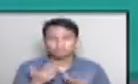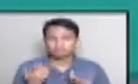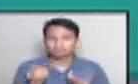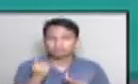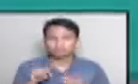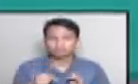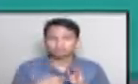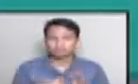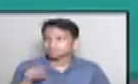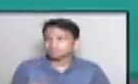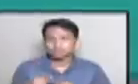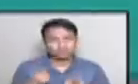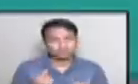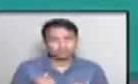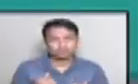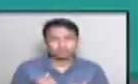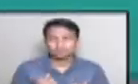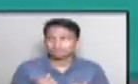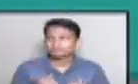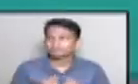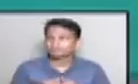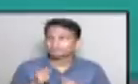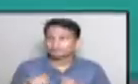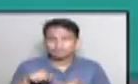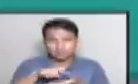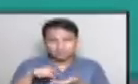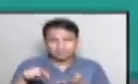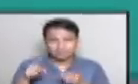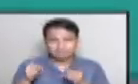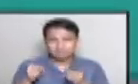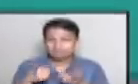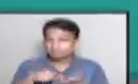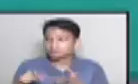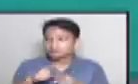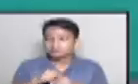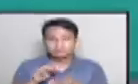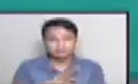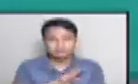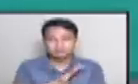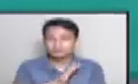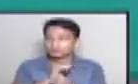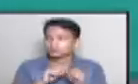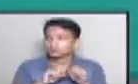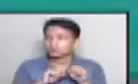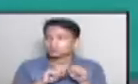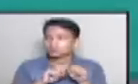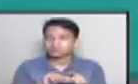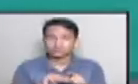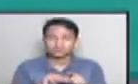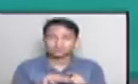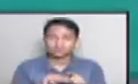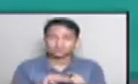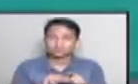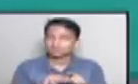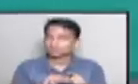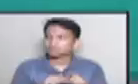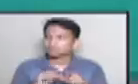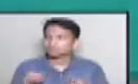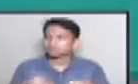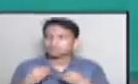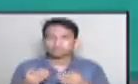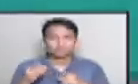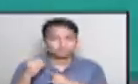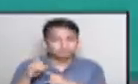the payslip should be. Dapat po yung payslip naman malinis, official, at doon po sa payslip na yon nakalagay yung